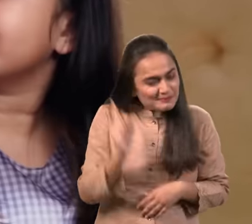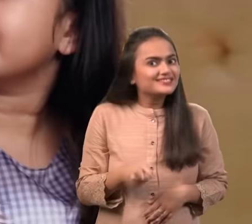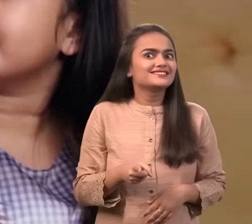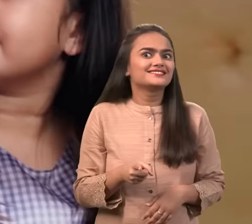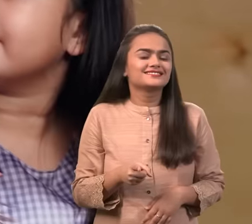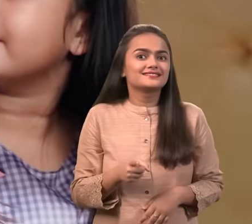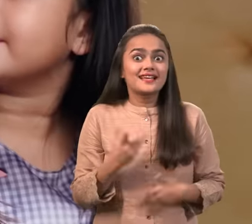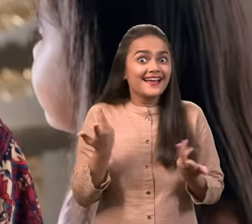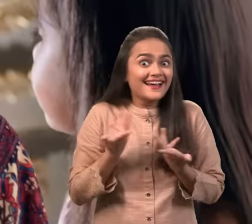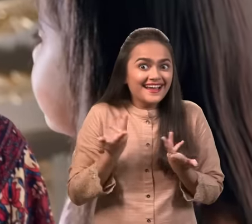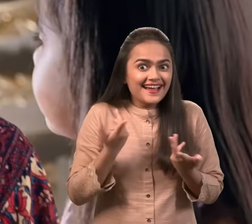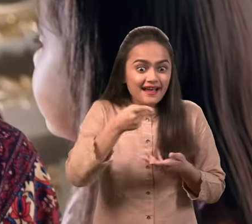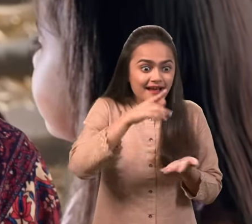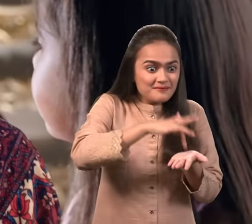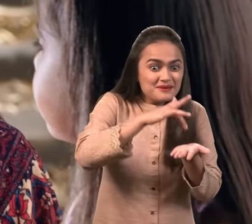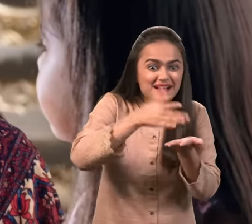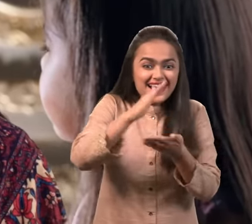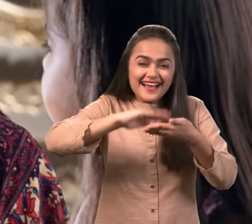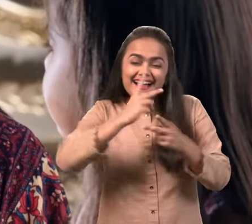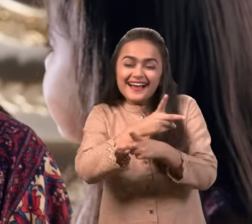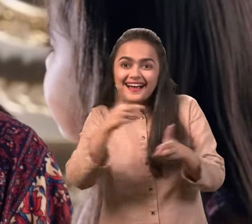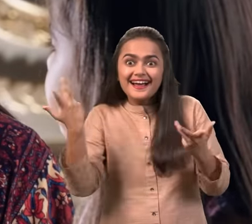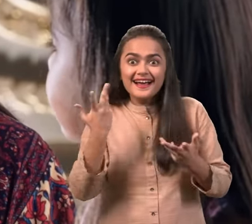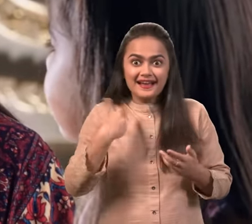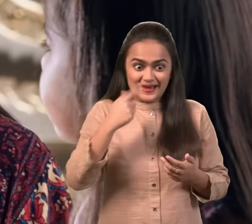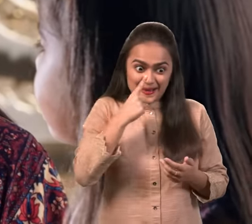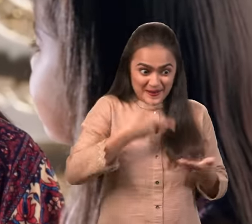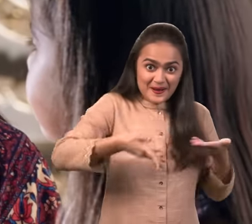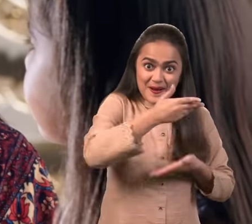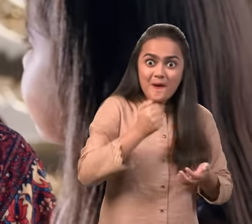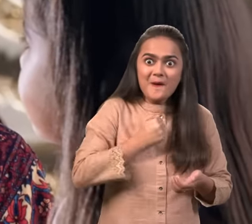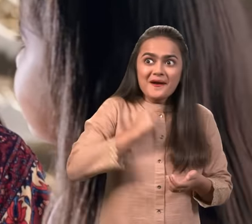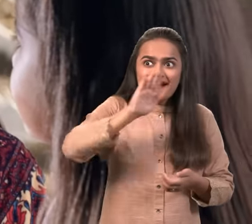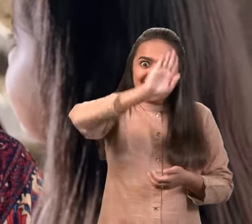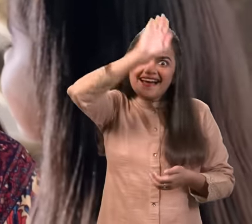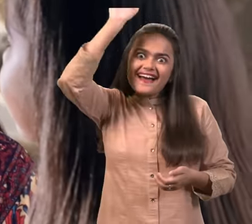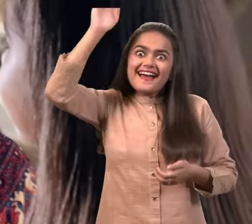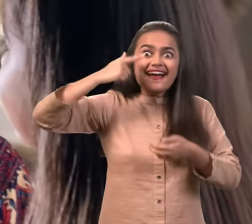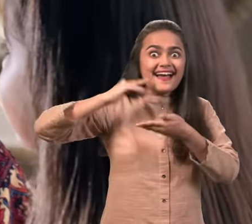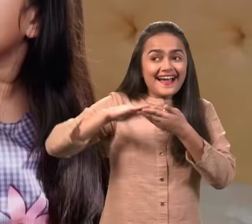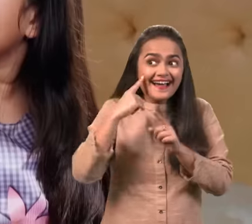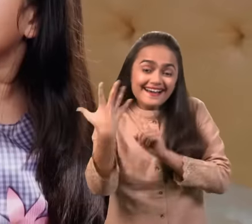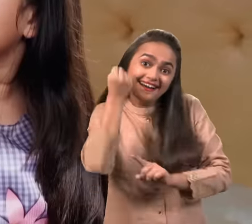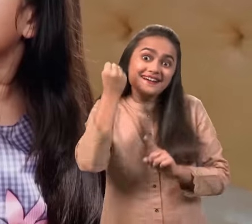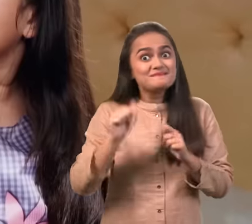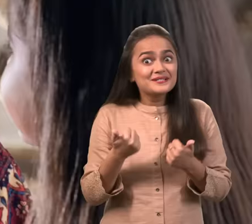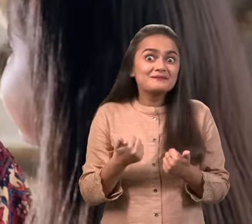चाहिए, क्योंकि ऐसी सब जगहों पर लड़कियों को अपना राजकुमार मिलता